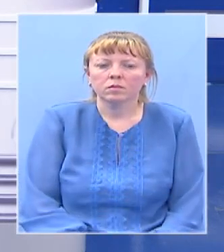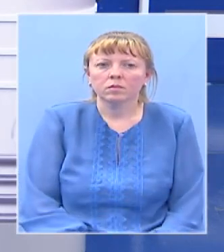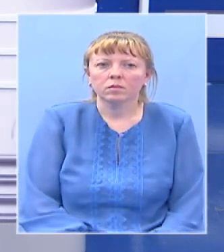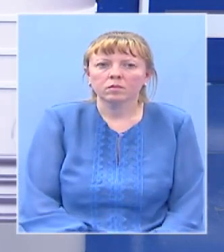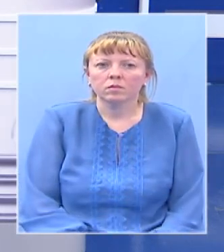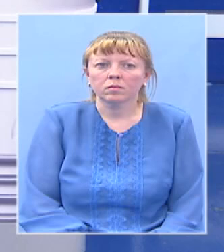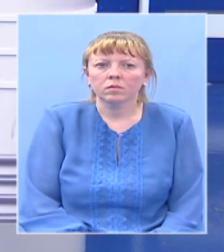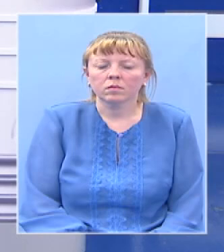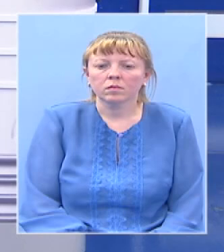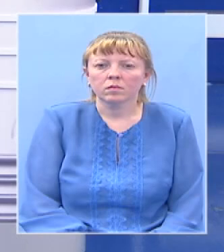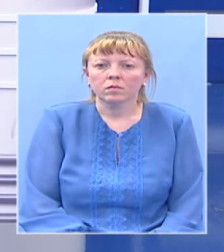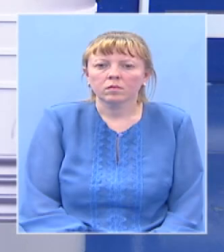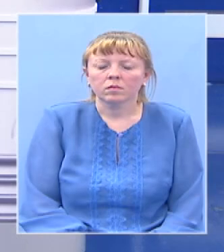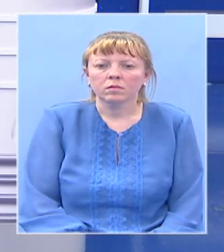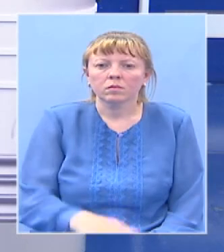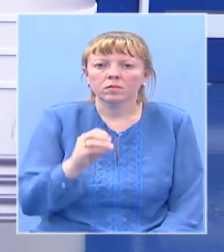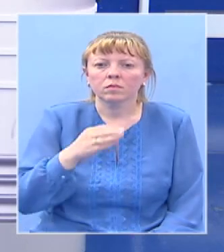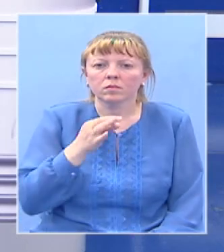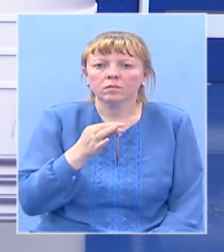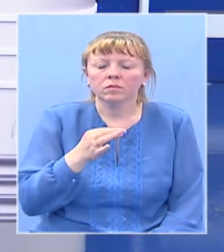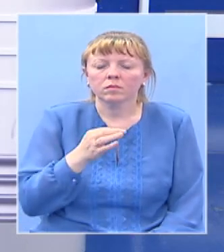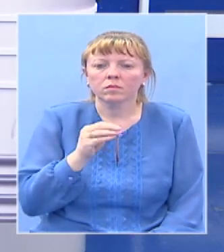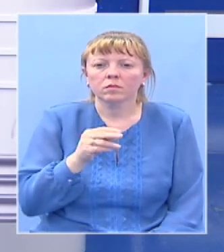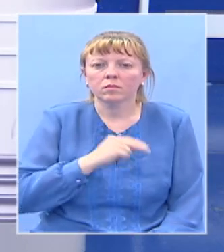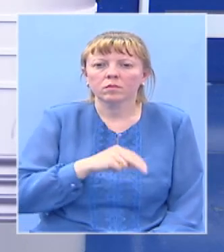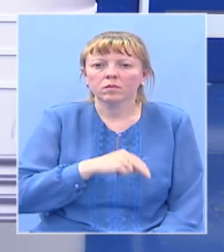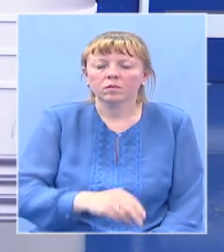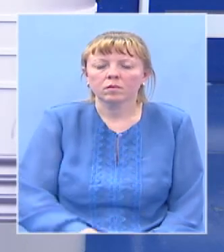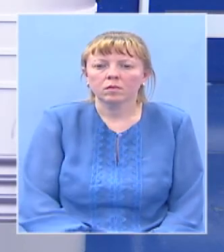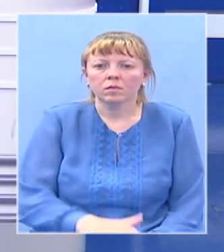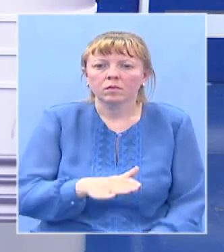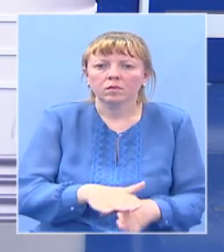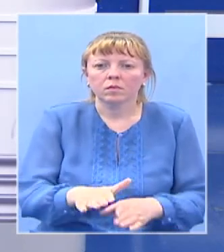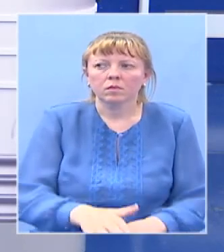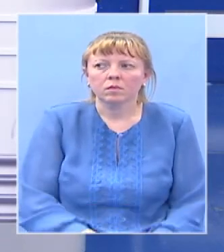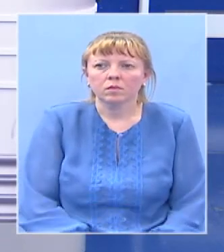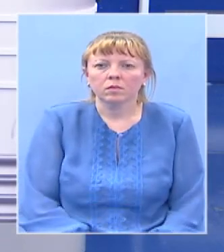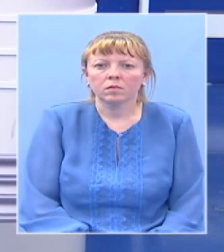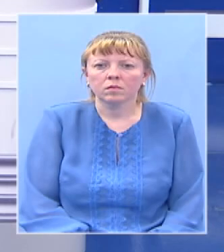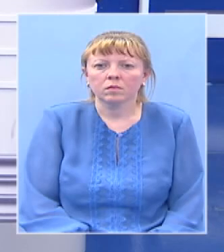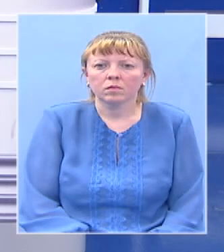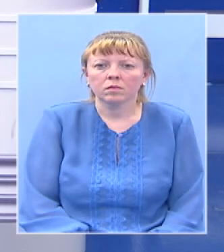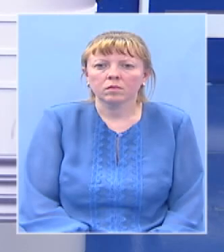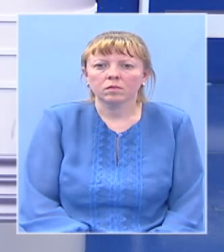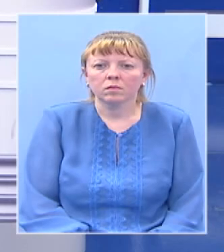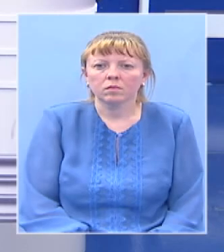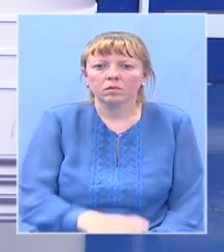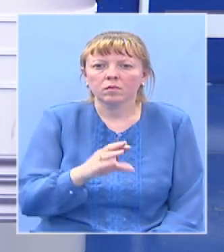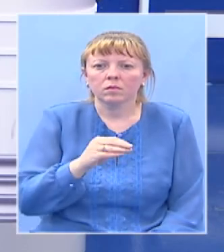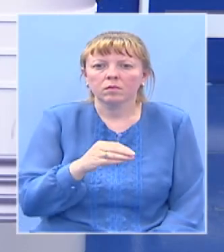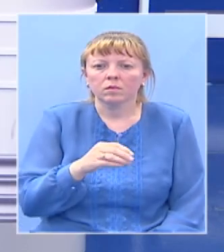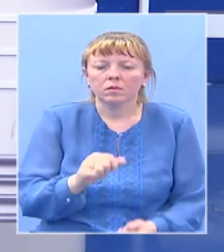инспекции комитетом данная программа проект разрабатывается полностью в дальнейшем Весь